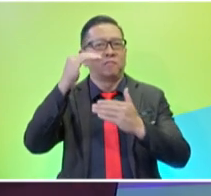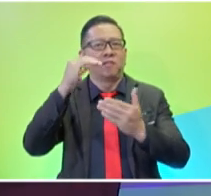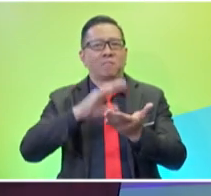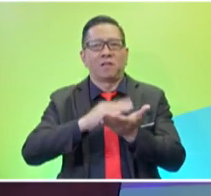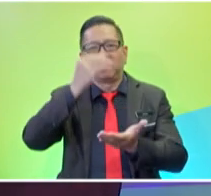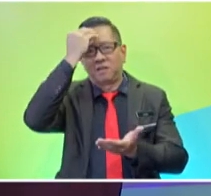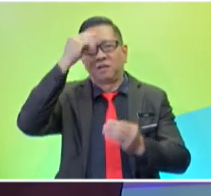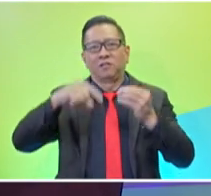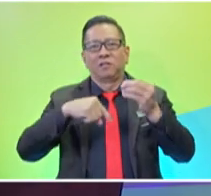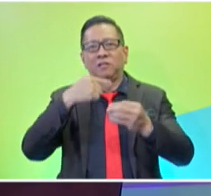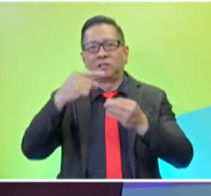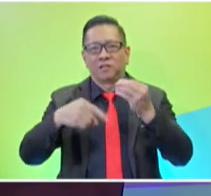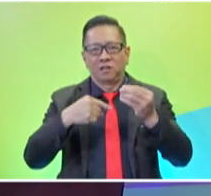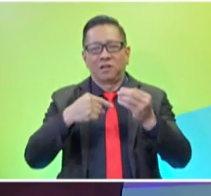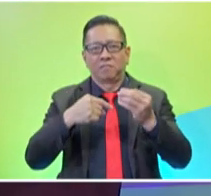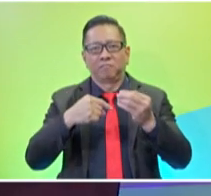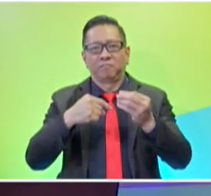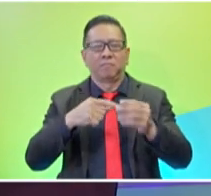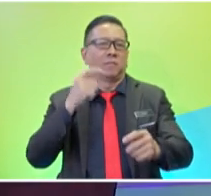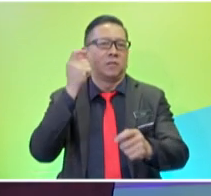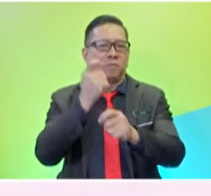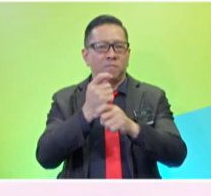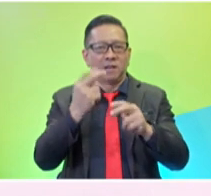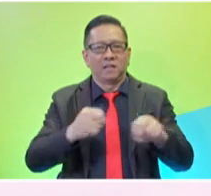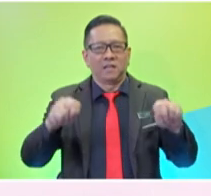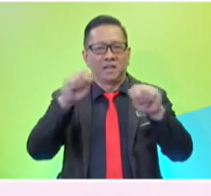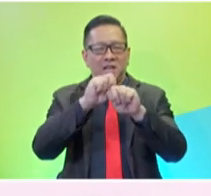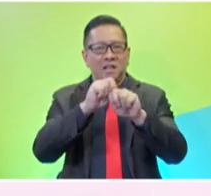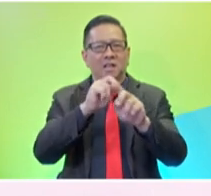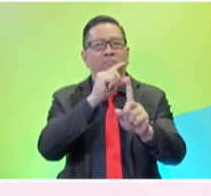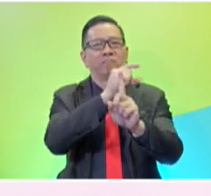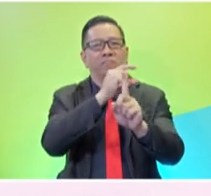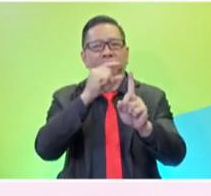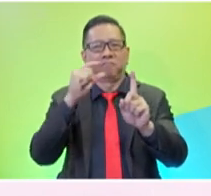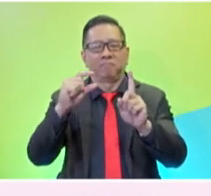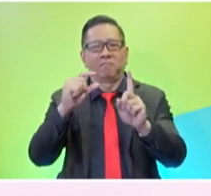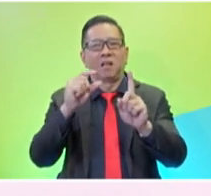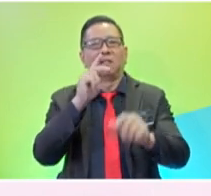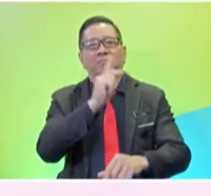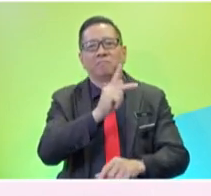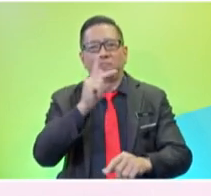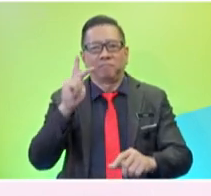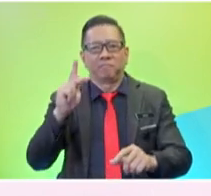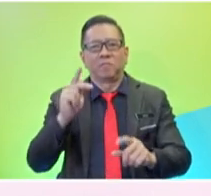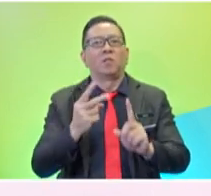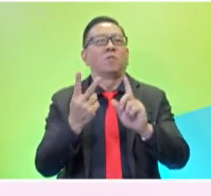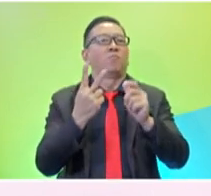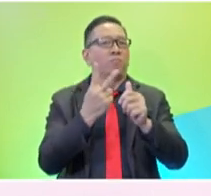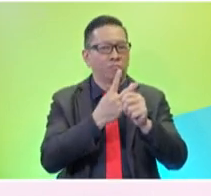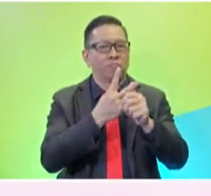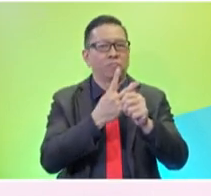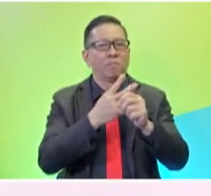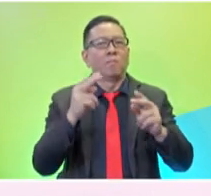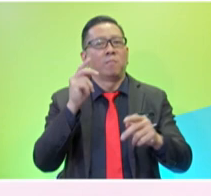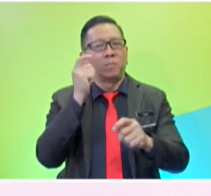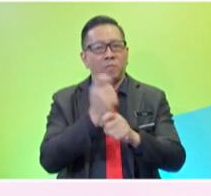pertama adalah menentukan nilai hubungan antara nisbah dan kedelai Oke dan yang kedua adalah menentukan nilai